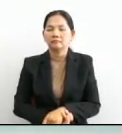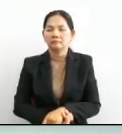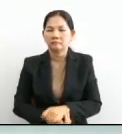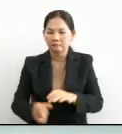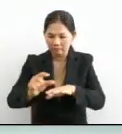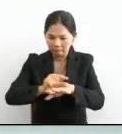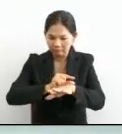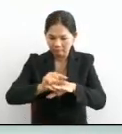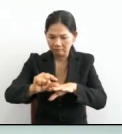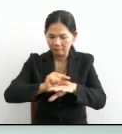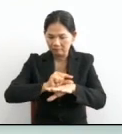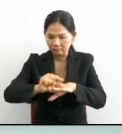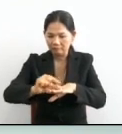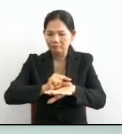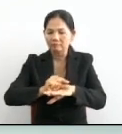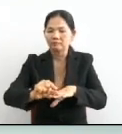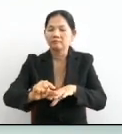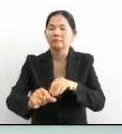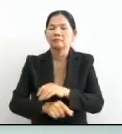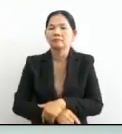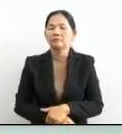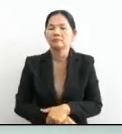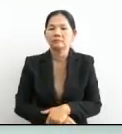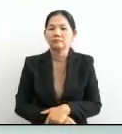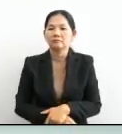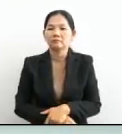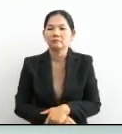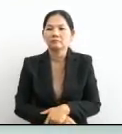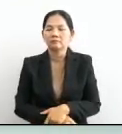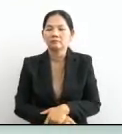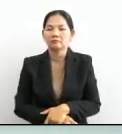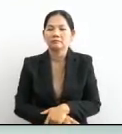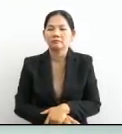đám bay cái này